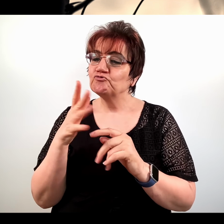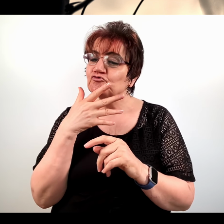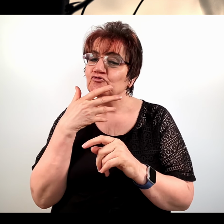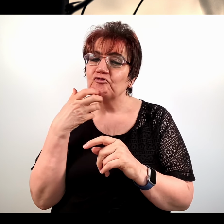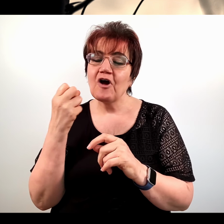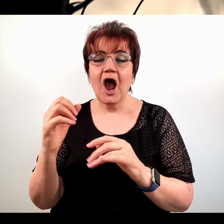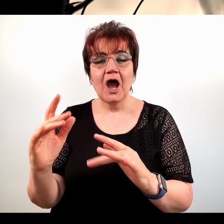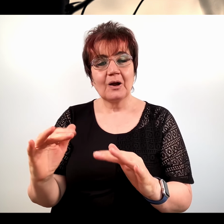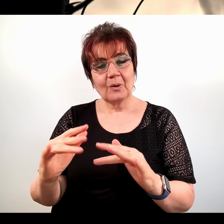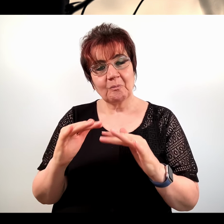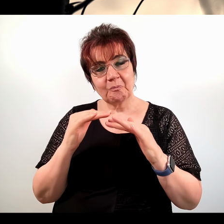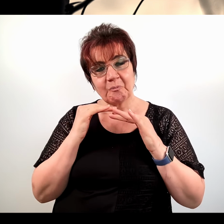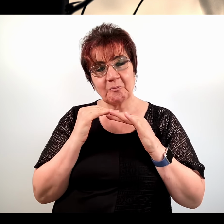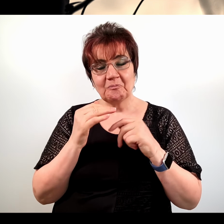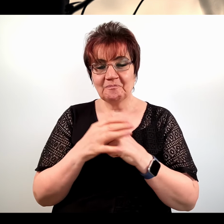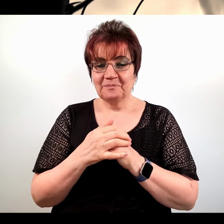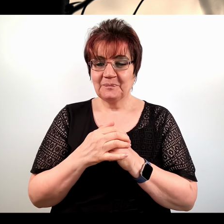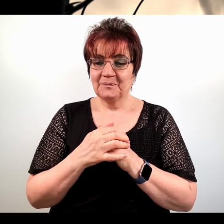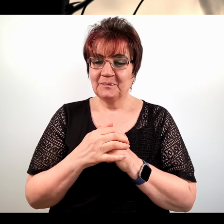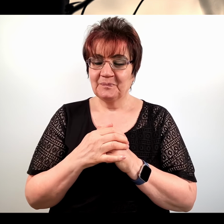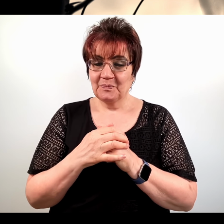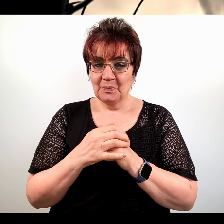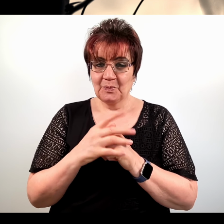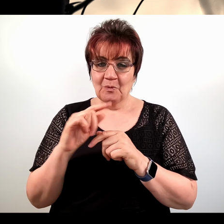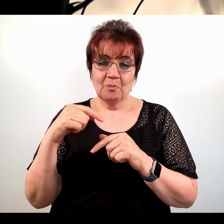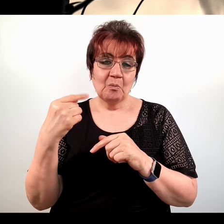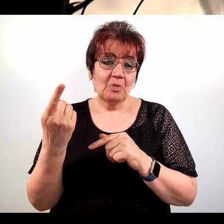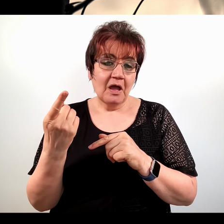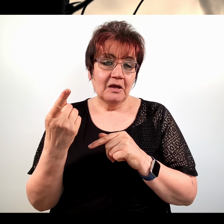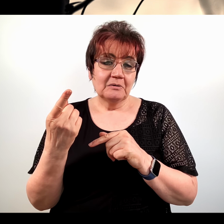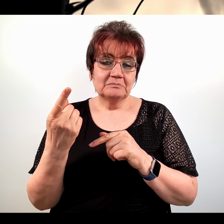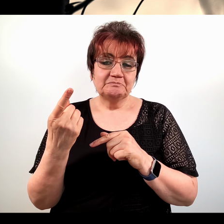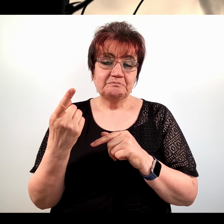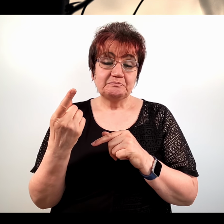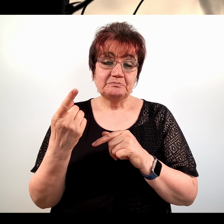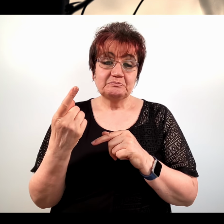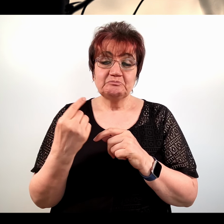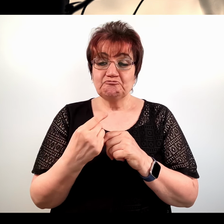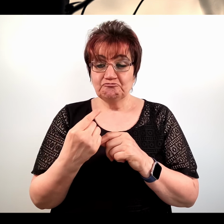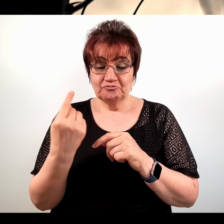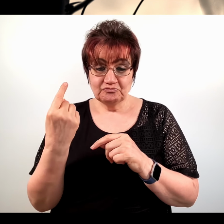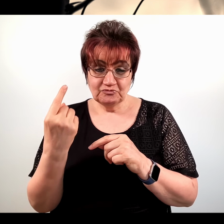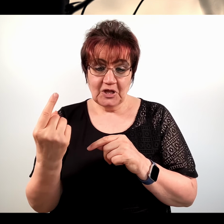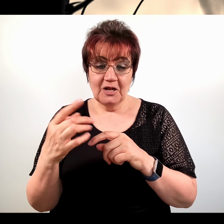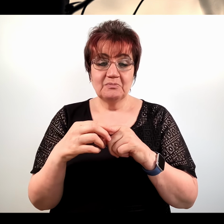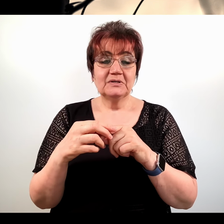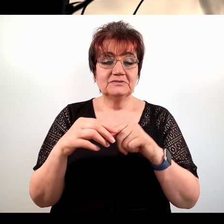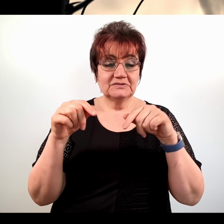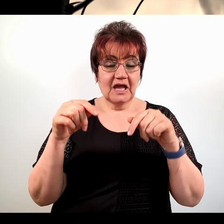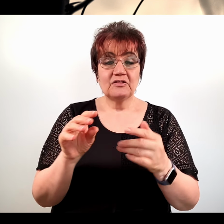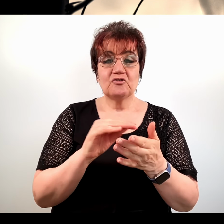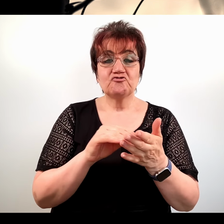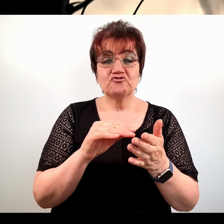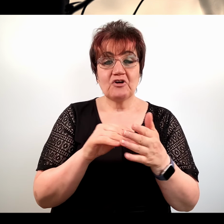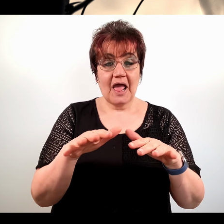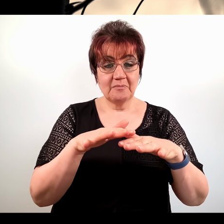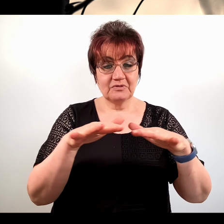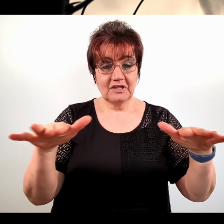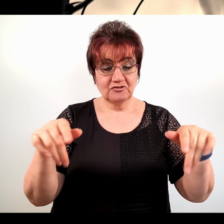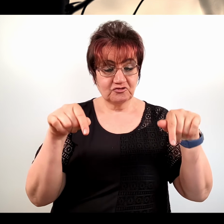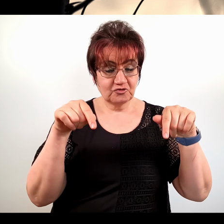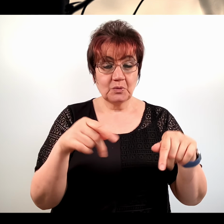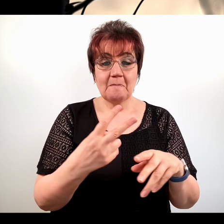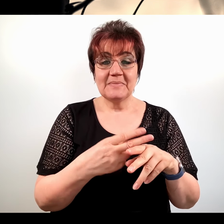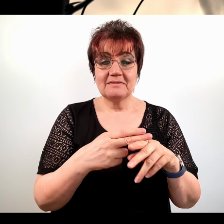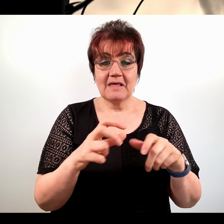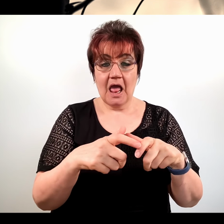er nicht frieren musste. So nahm er sich dann seine große Metallkiste aus seinem Schreibtisch,